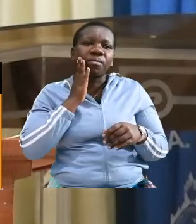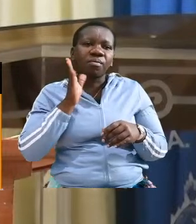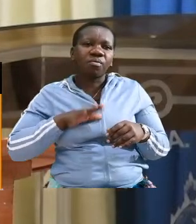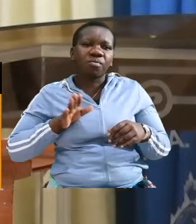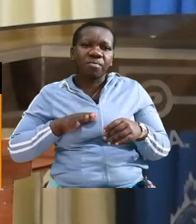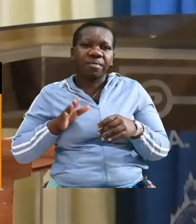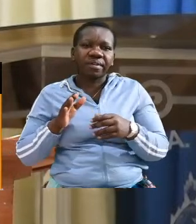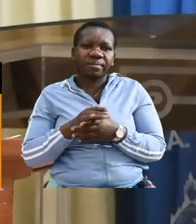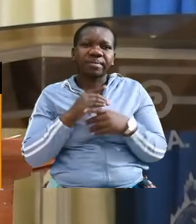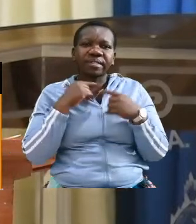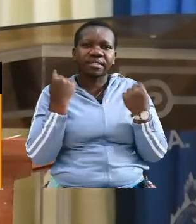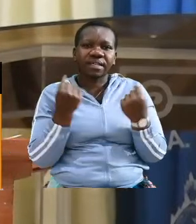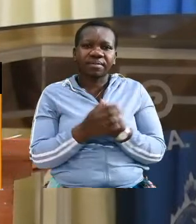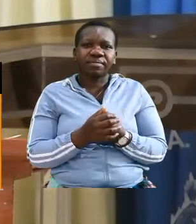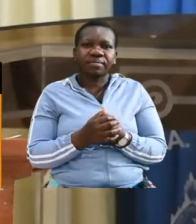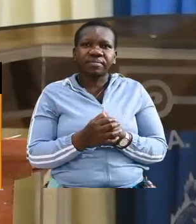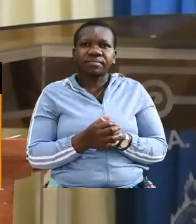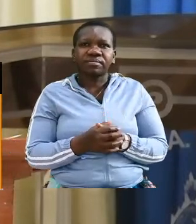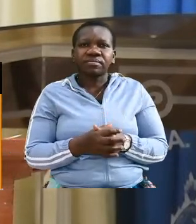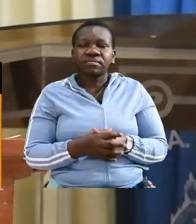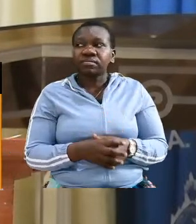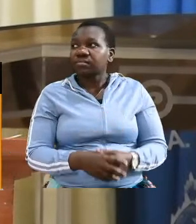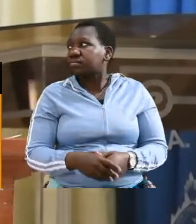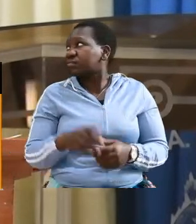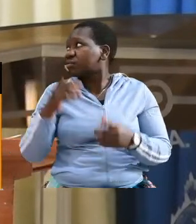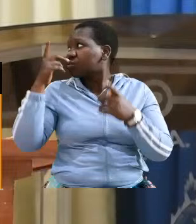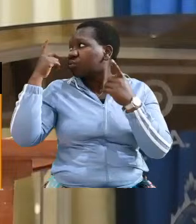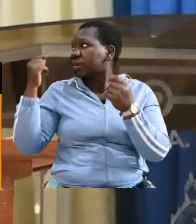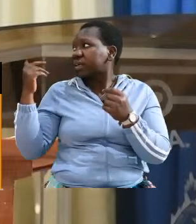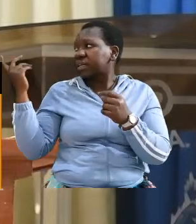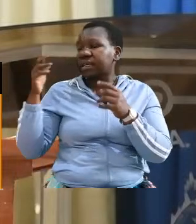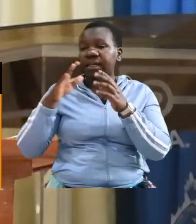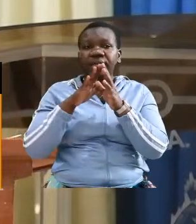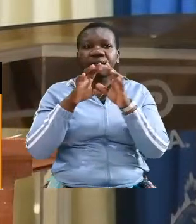Na tuko na kadi ya kualikwa hapa.